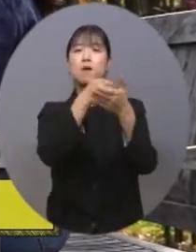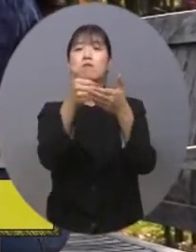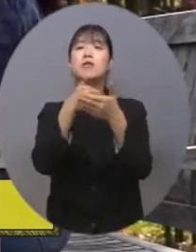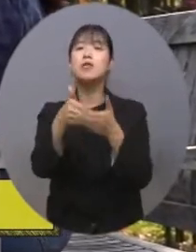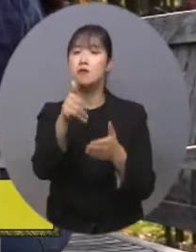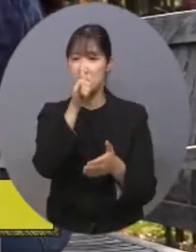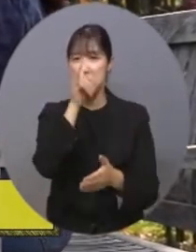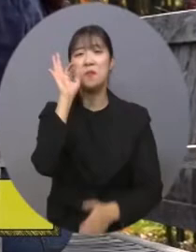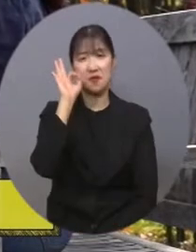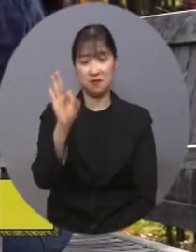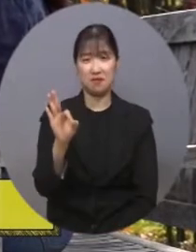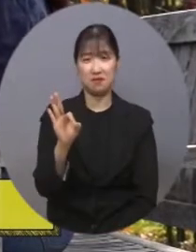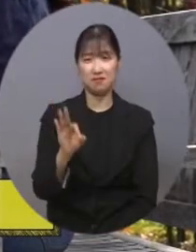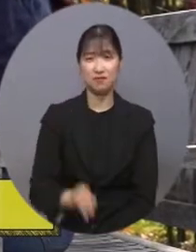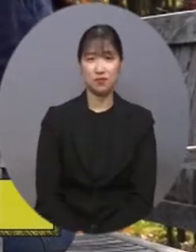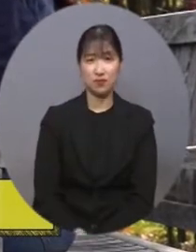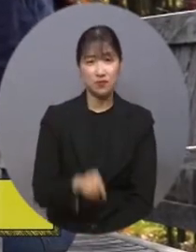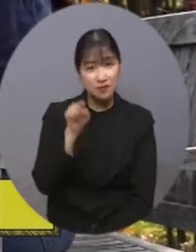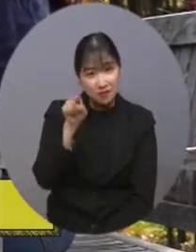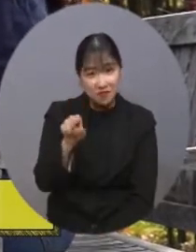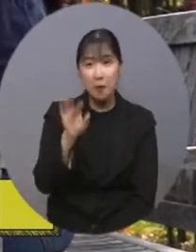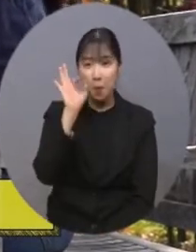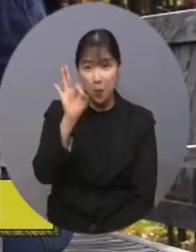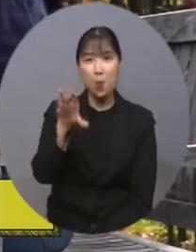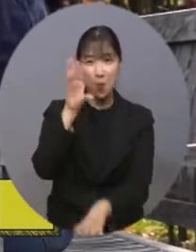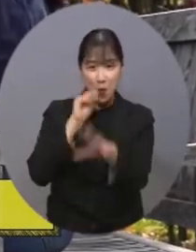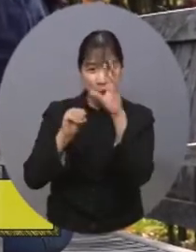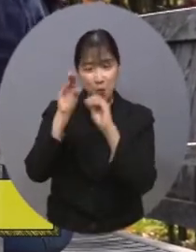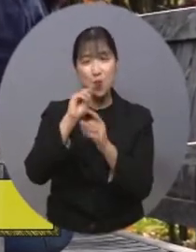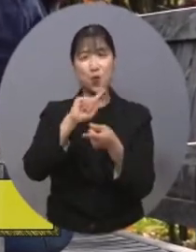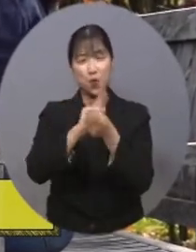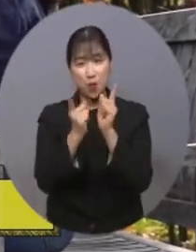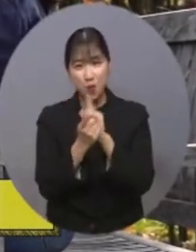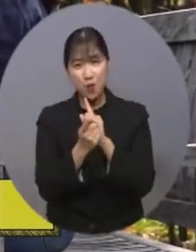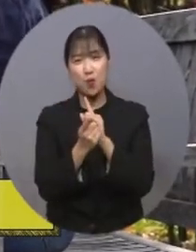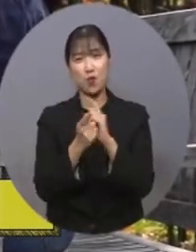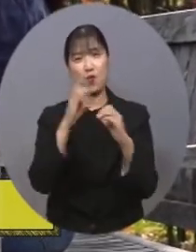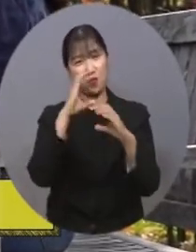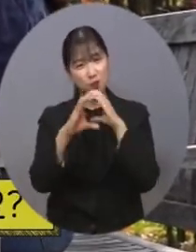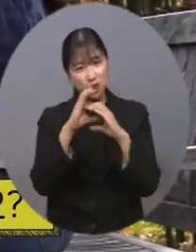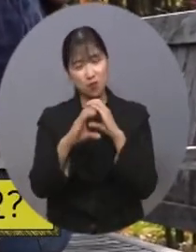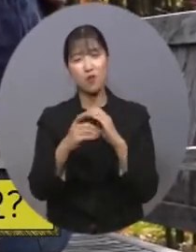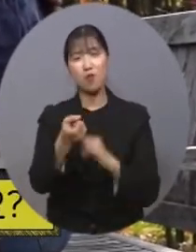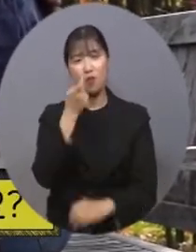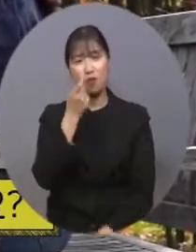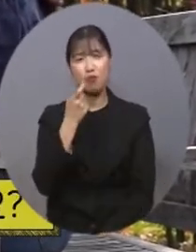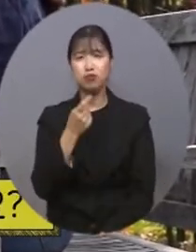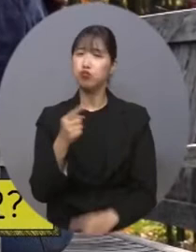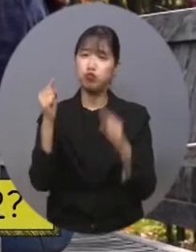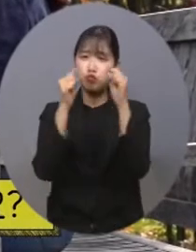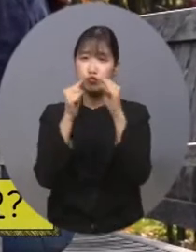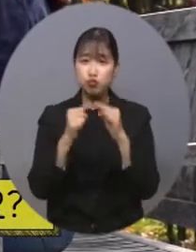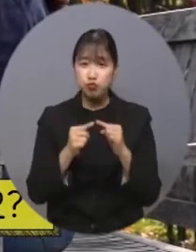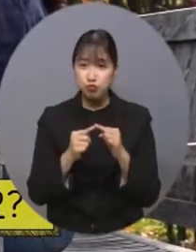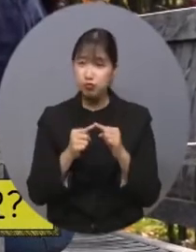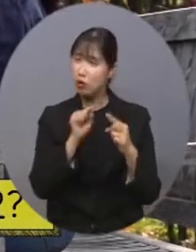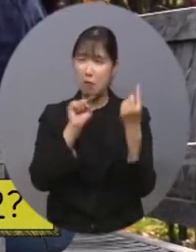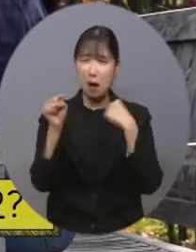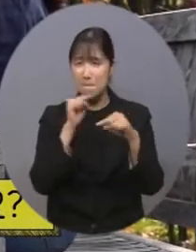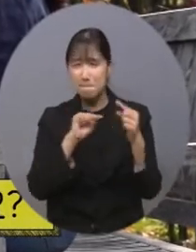게 있더라고요. 네. 거기서도 이제 배우시고 이렇게 서로 이제 소통하는 데도 배우시고 아 그러면 서로 소통하시는데